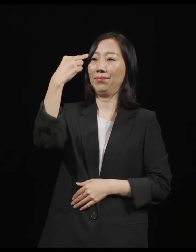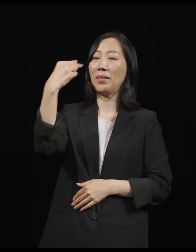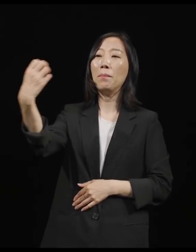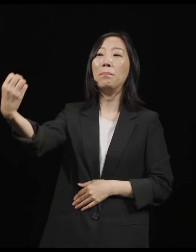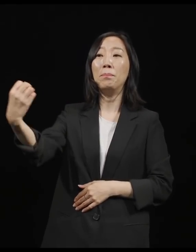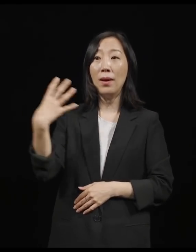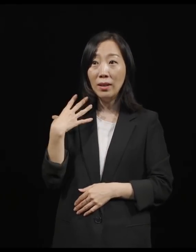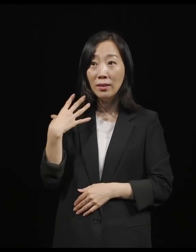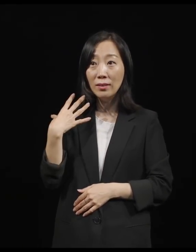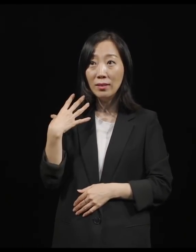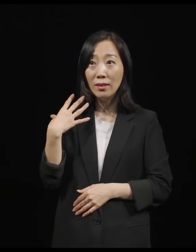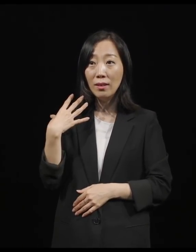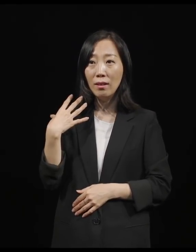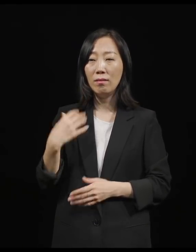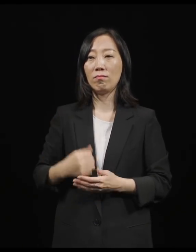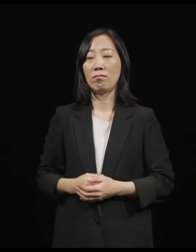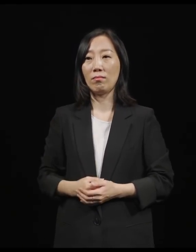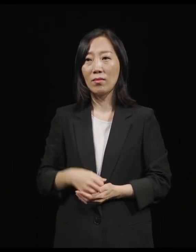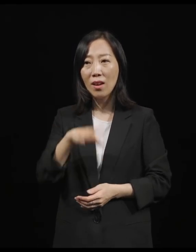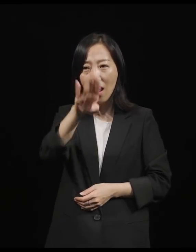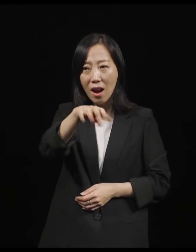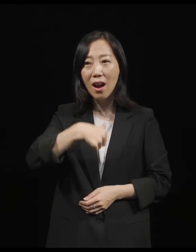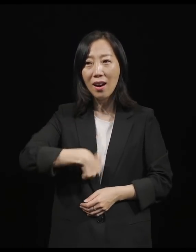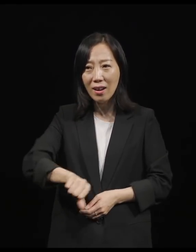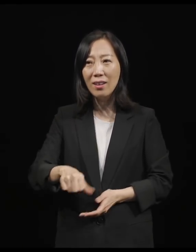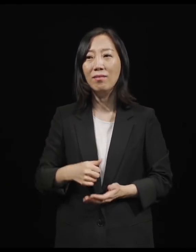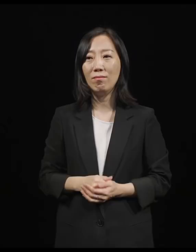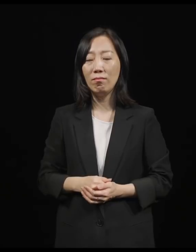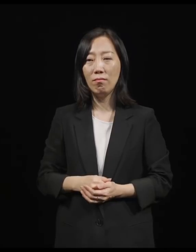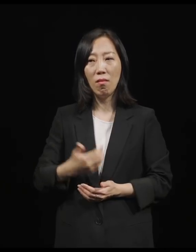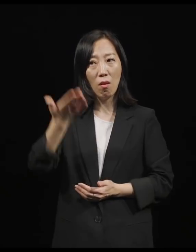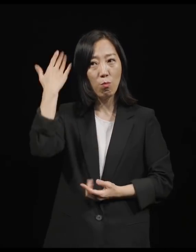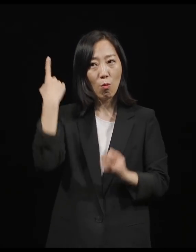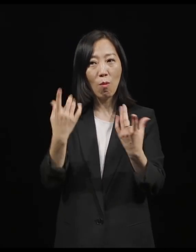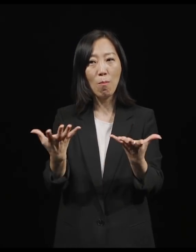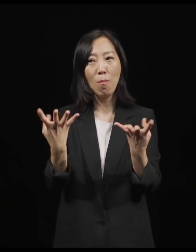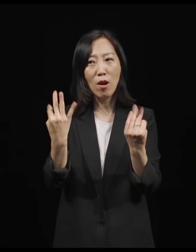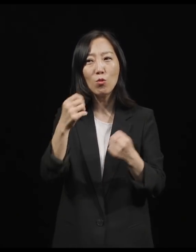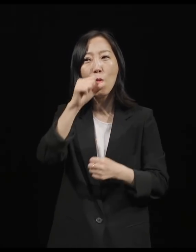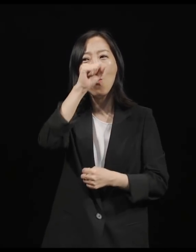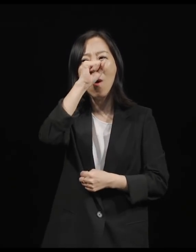겁니다. 아들 보니 이제 다 나은 것 같네.